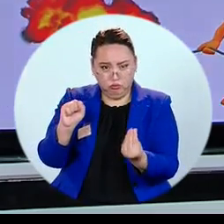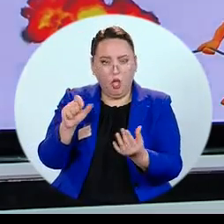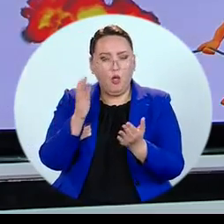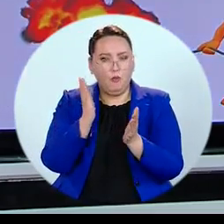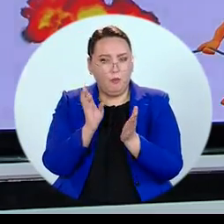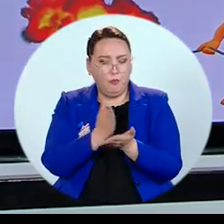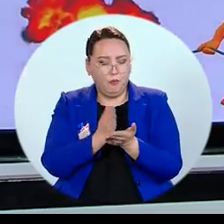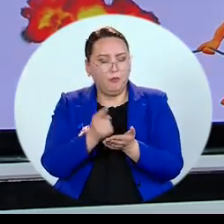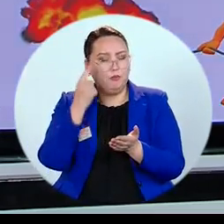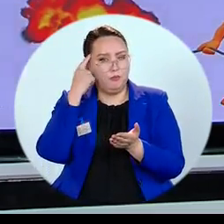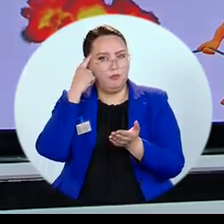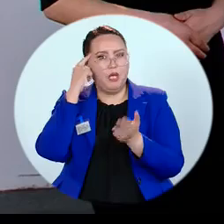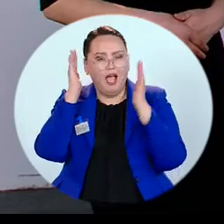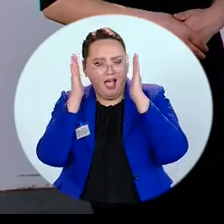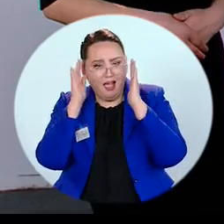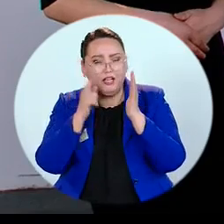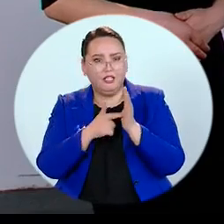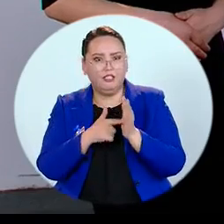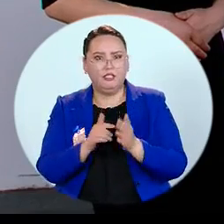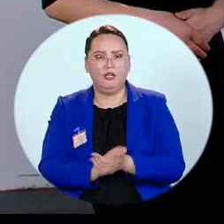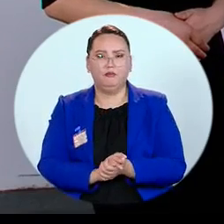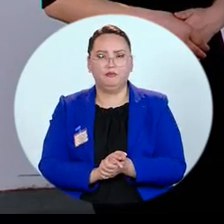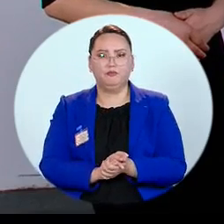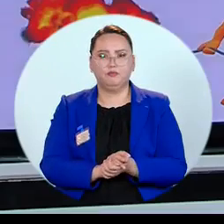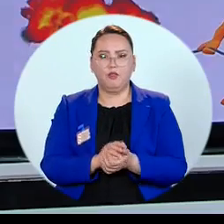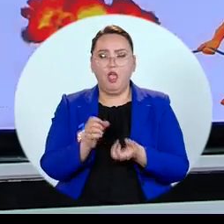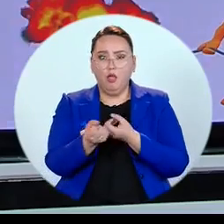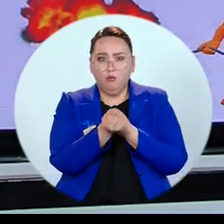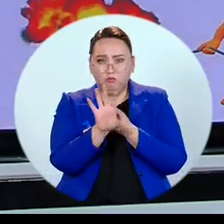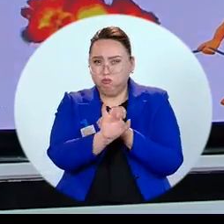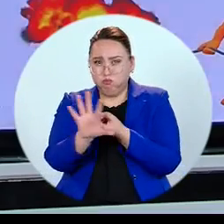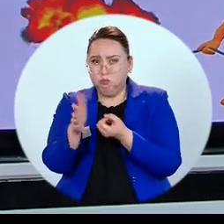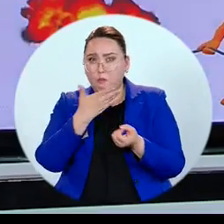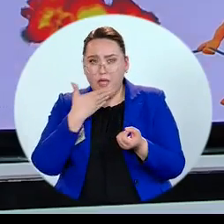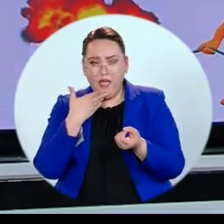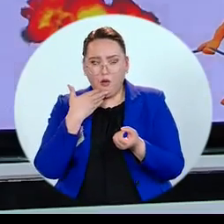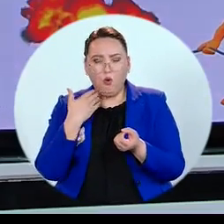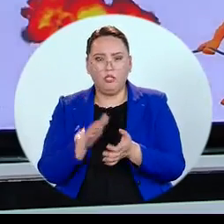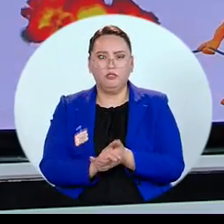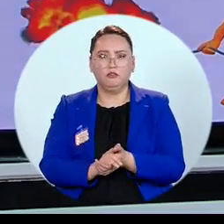ཁེ ལེ ཕགུས ཁྱི ཁེ འགུད གེད པའི འགུས